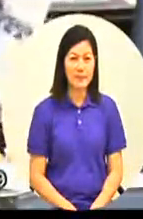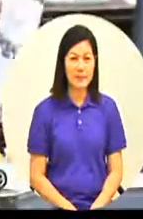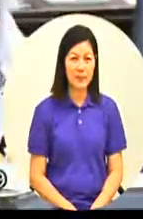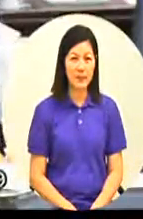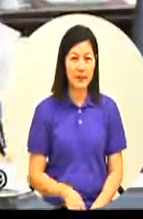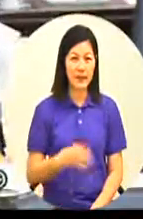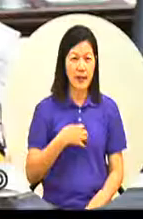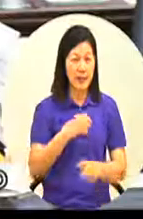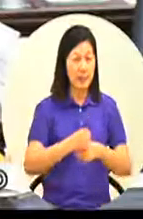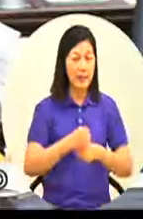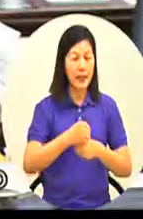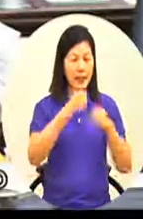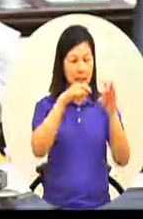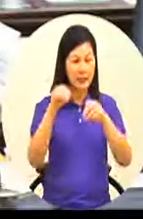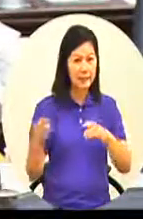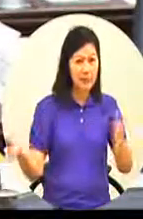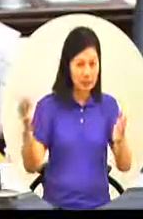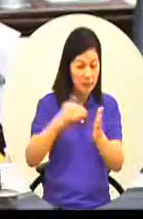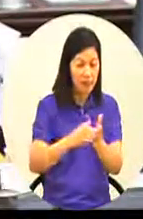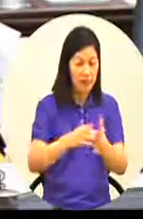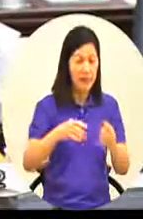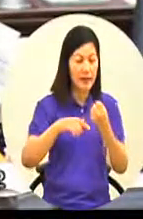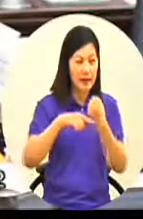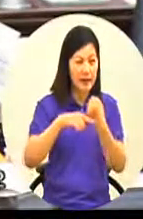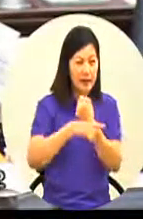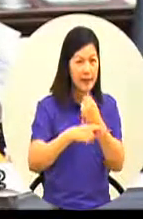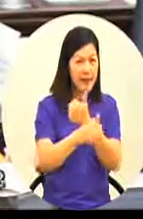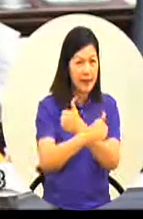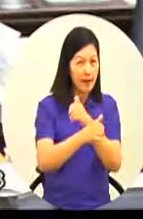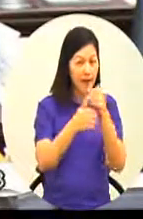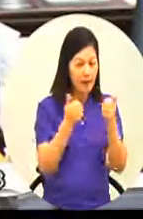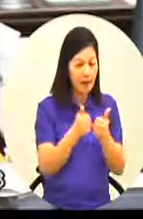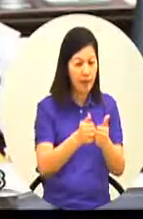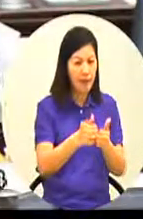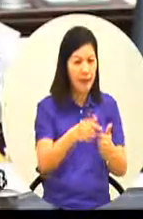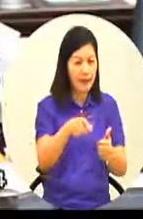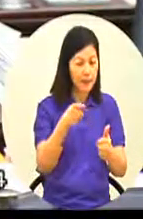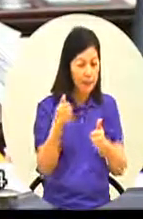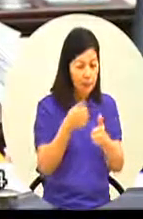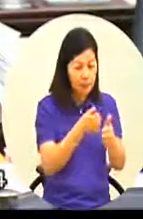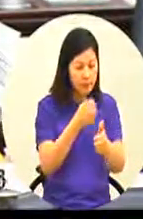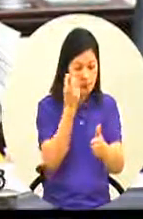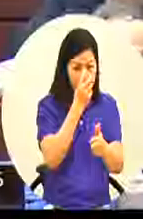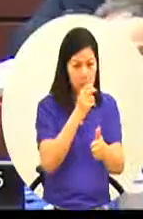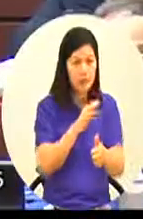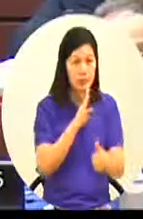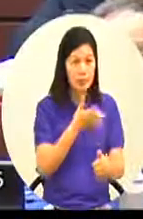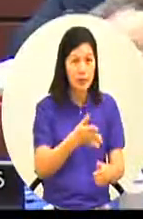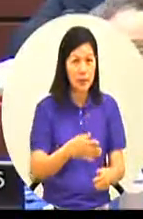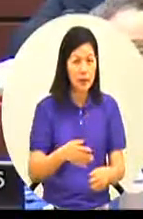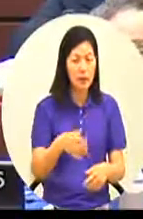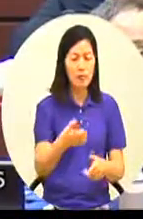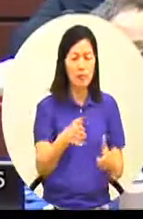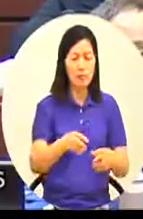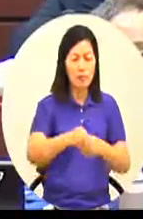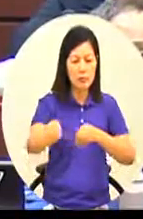星的这个部分，结果是研考会这边要来主责，要来去落实最终的这个结果嗎？ 不是研考会，是分散到各局